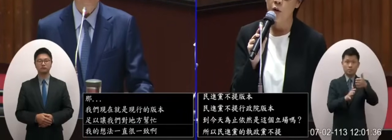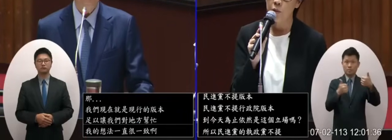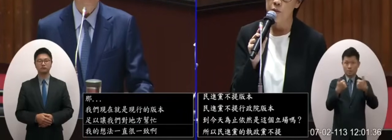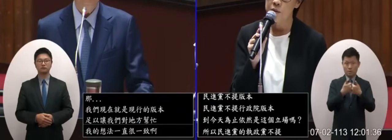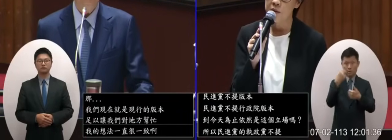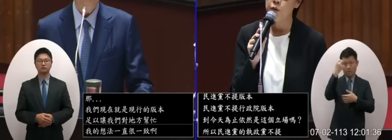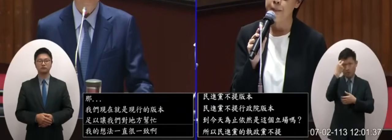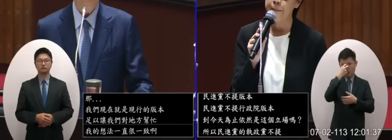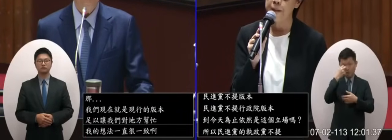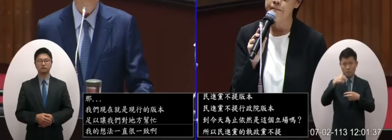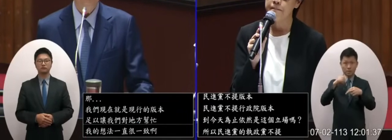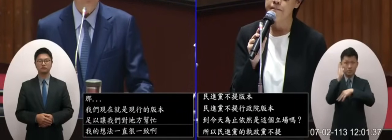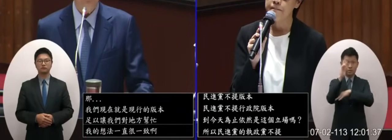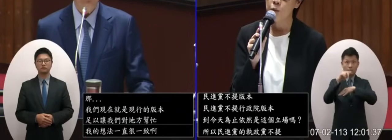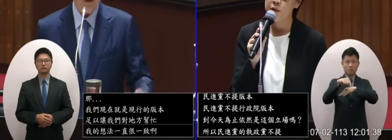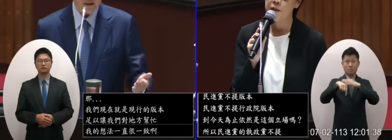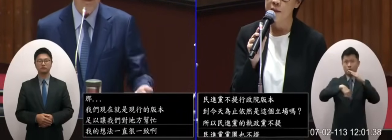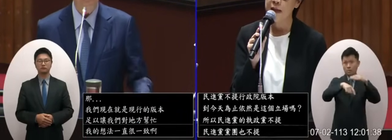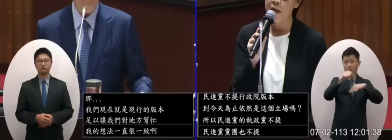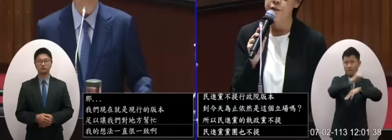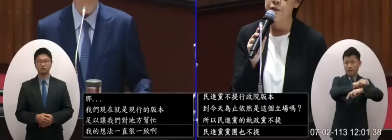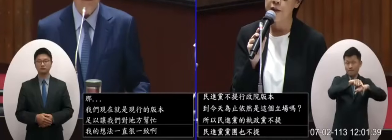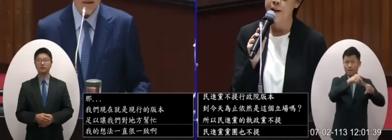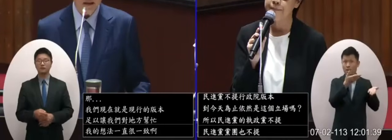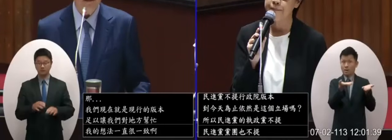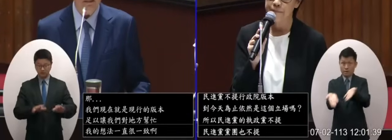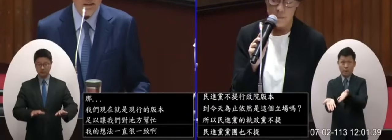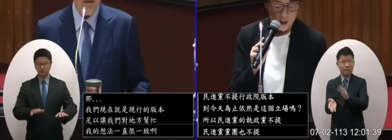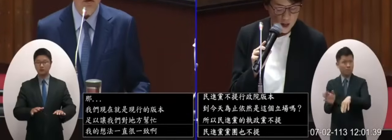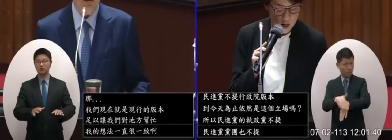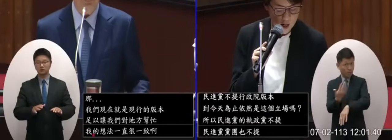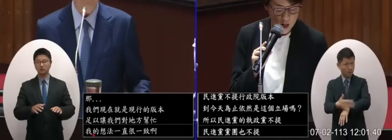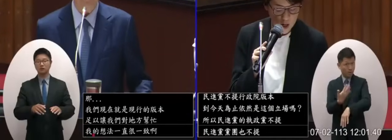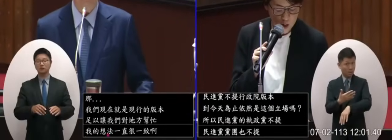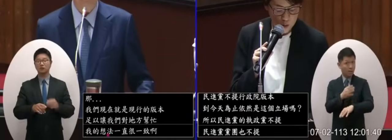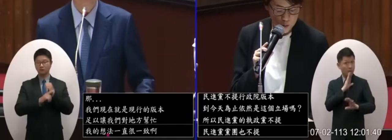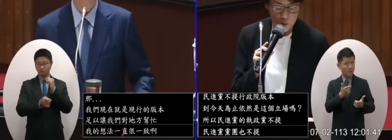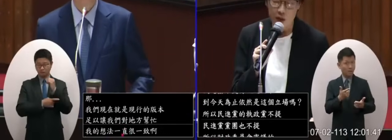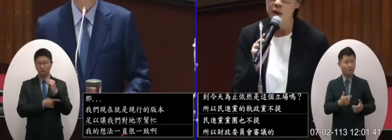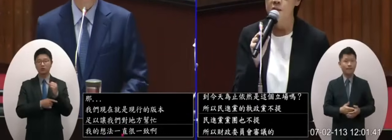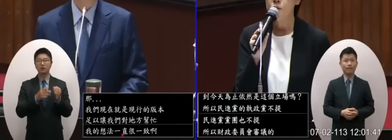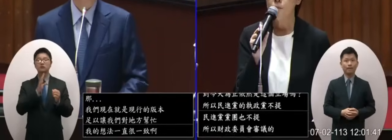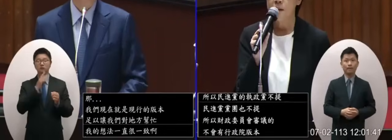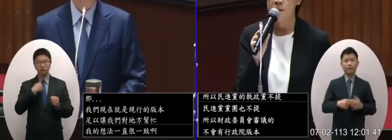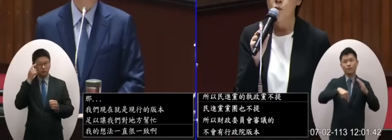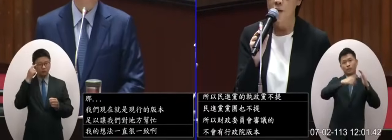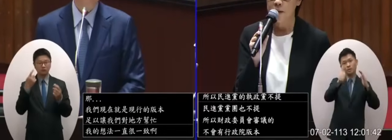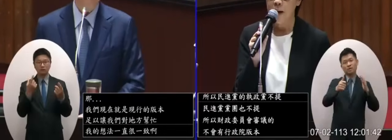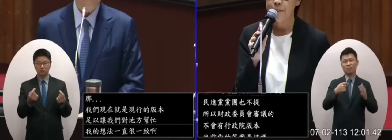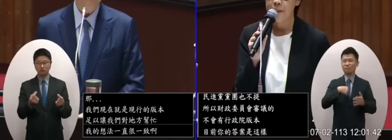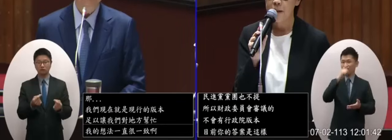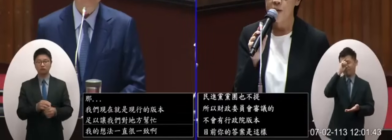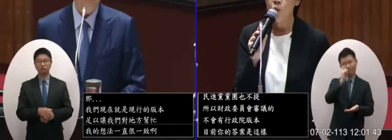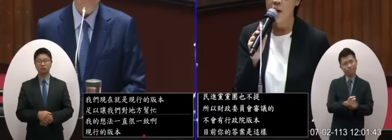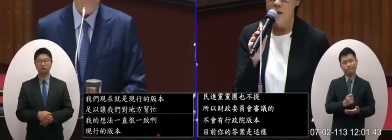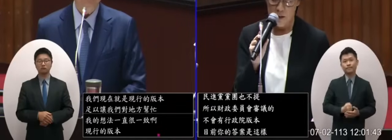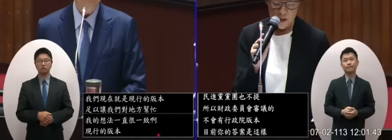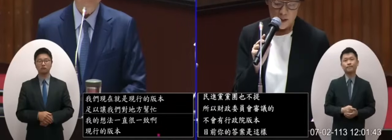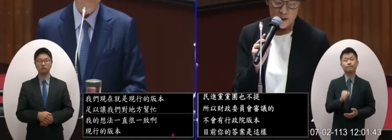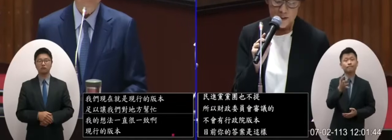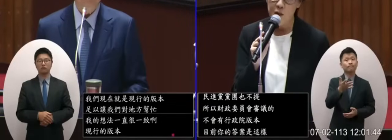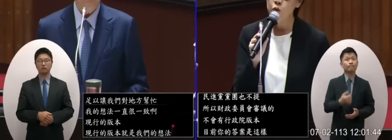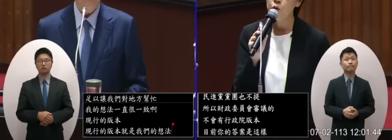的不会有行政院版本。目前的答案是这样， 现行的版本就是我们的想法。 所以院长，其实我蛮失望的啦，因